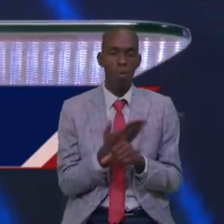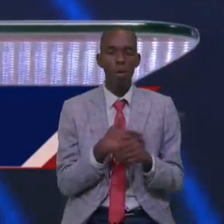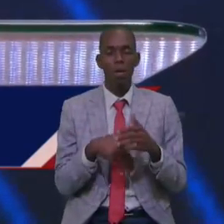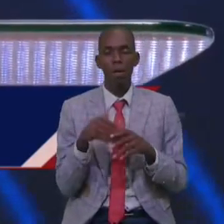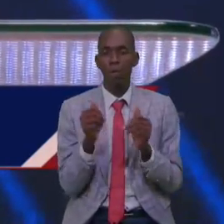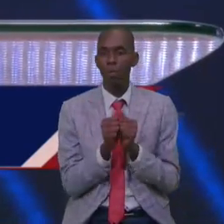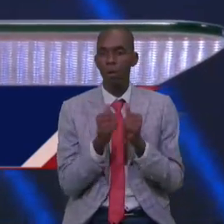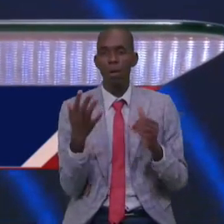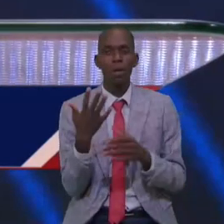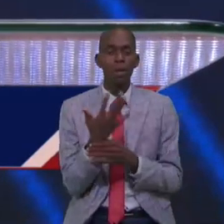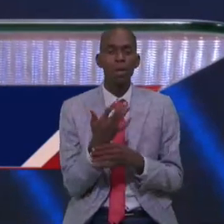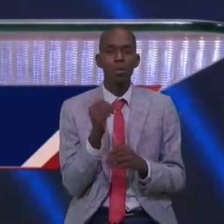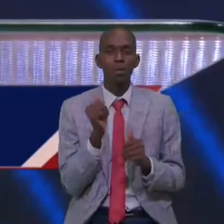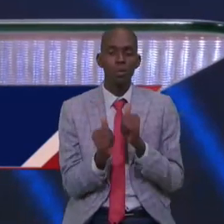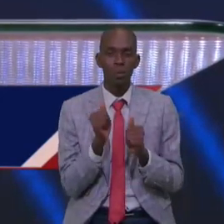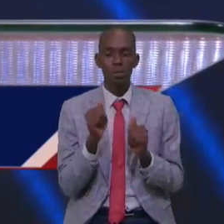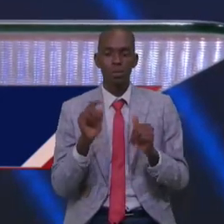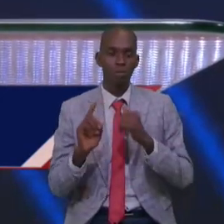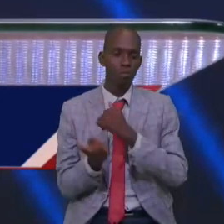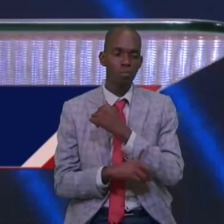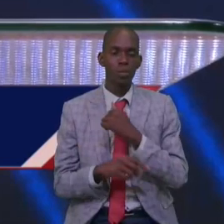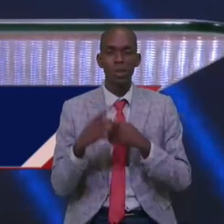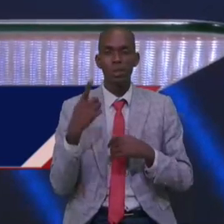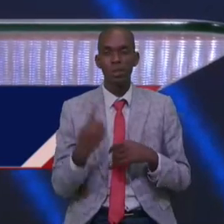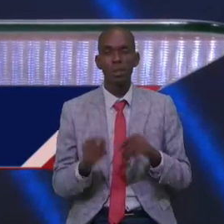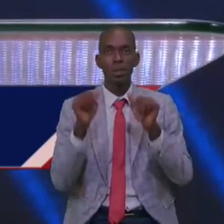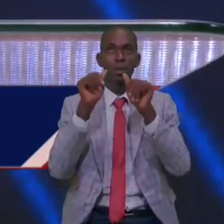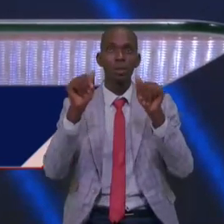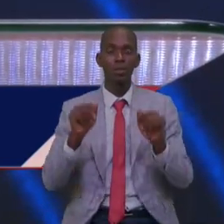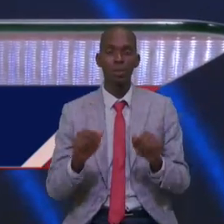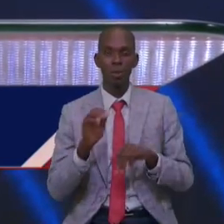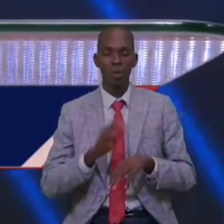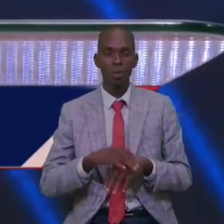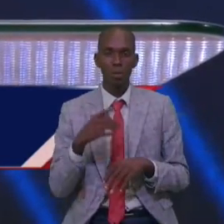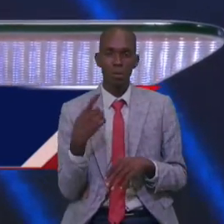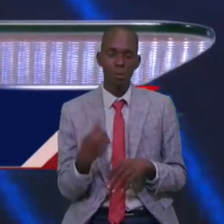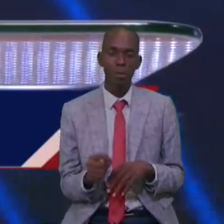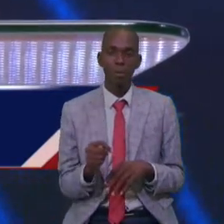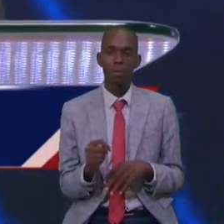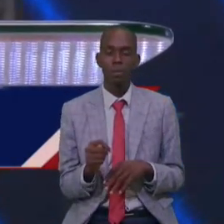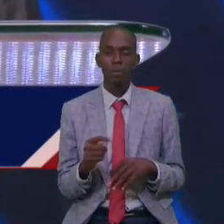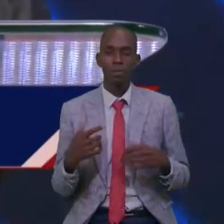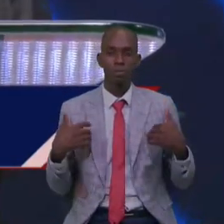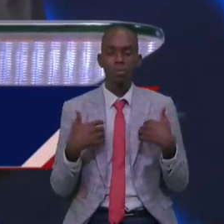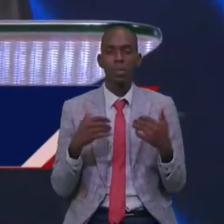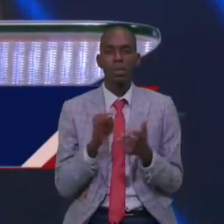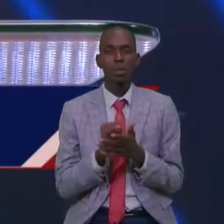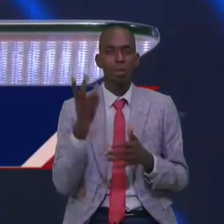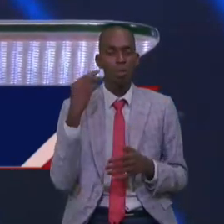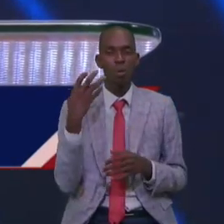le secours d'aucune main, frappa les pieds de fer et d'argile de la